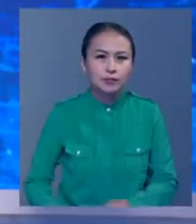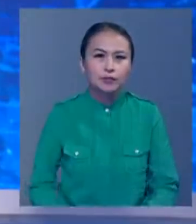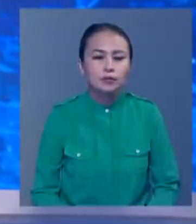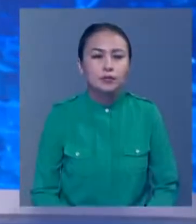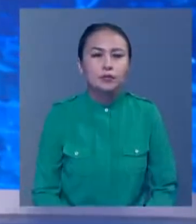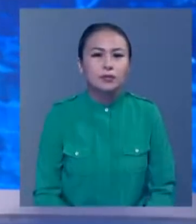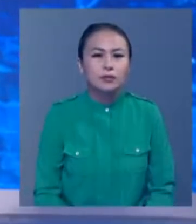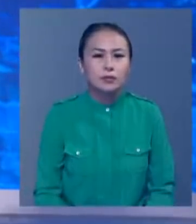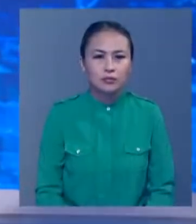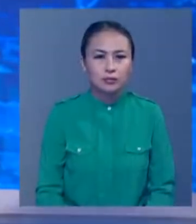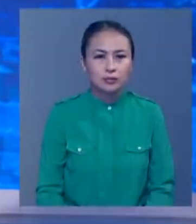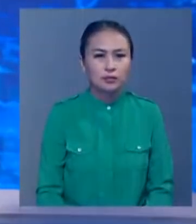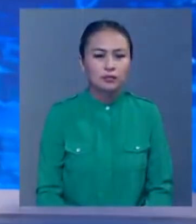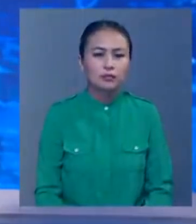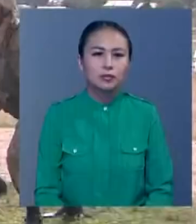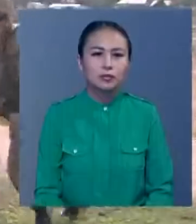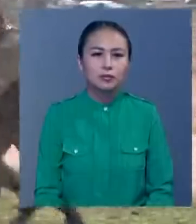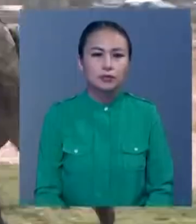Жандос Айтбайұлы әңгімелейді.